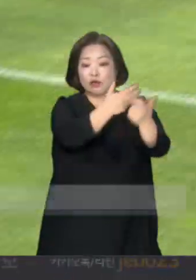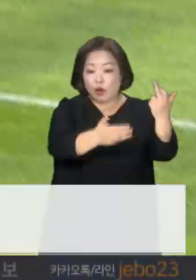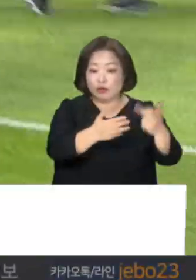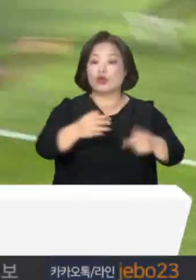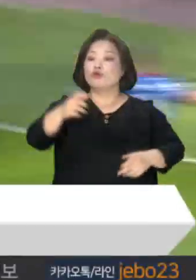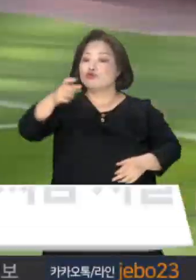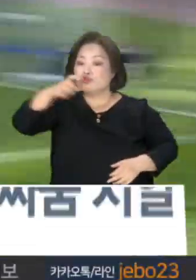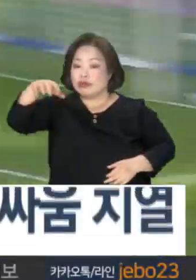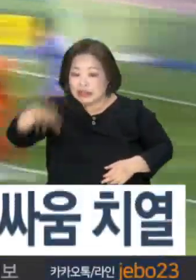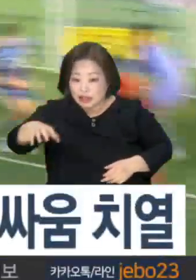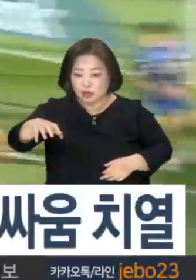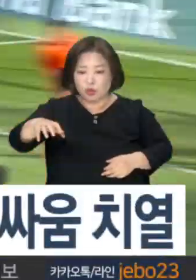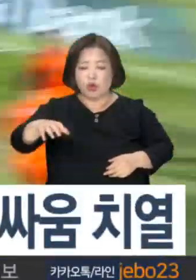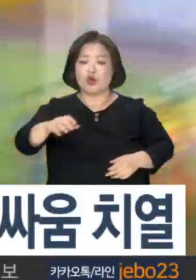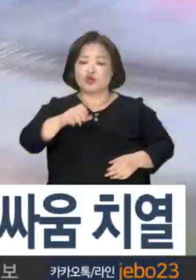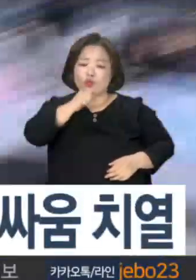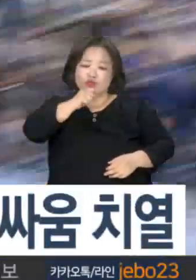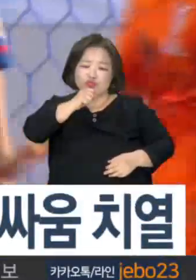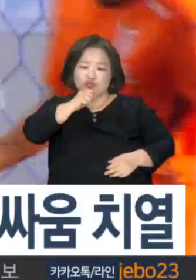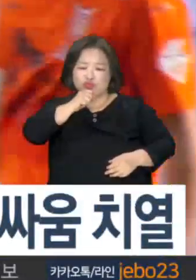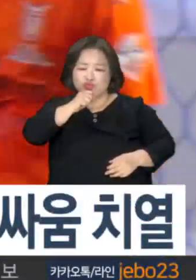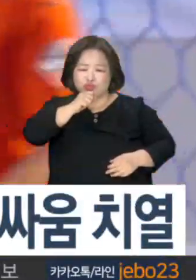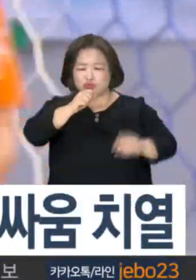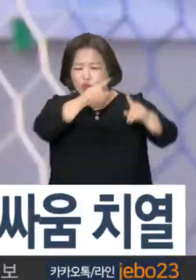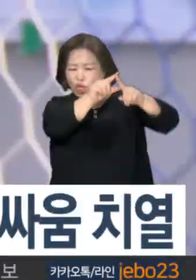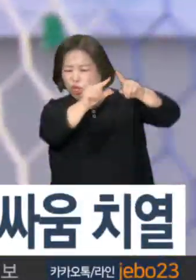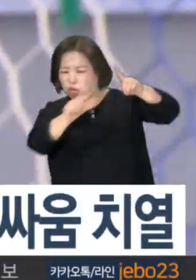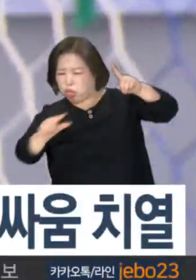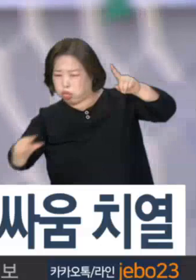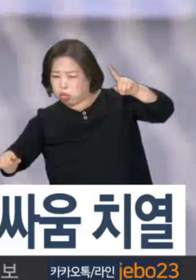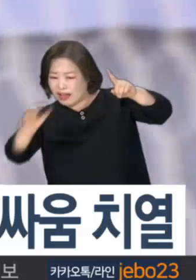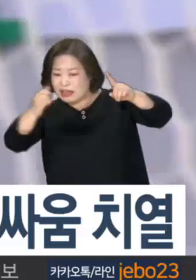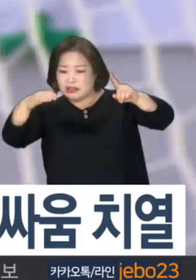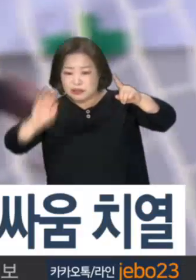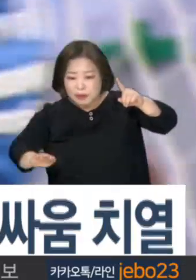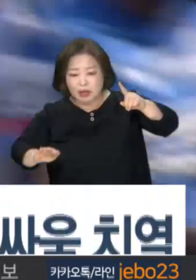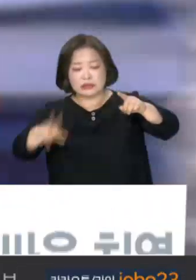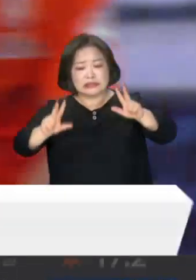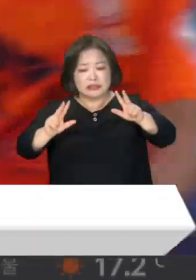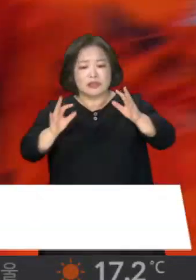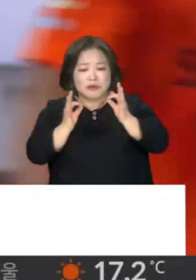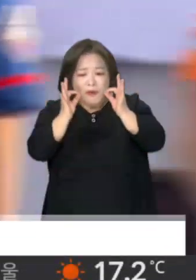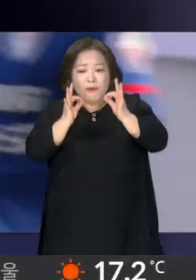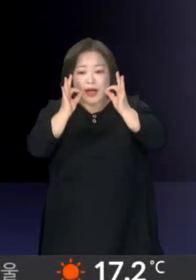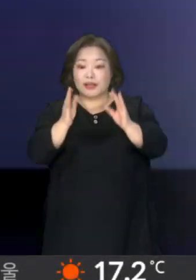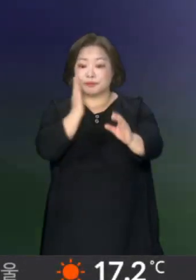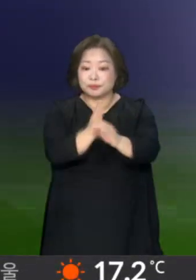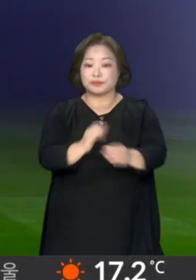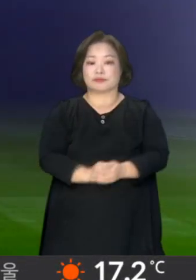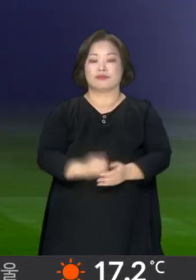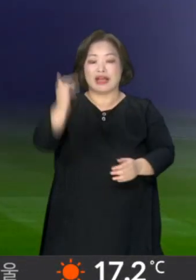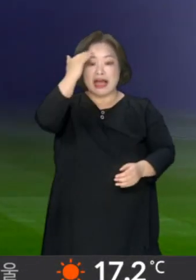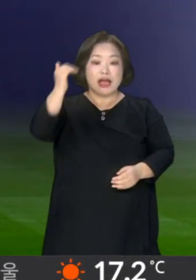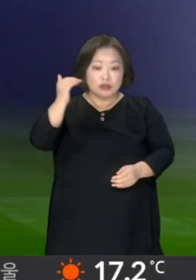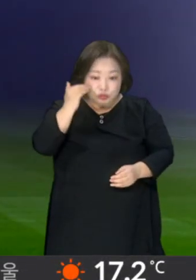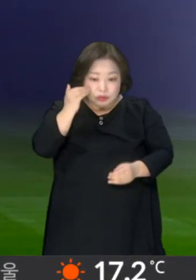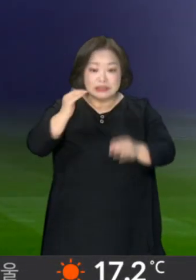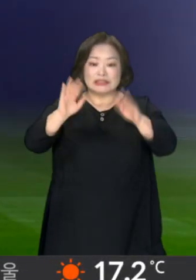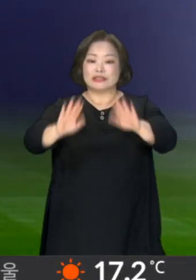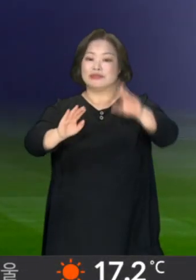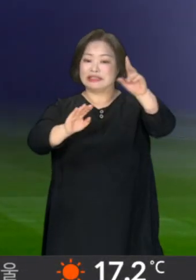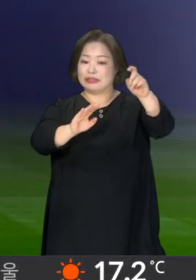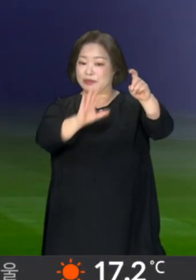모두 강등권이지만 리그 테이블 가장 밑단에 위치한다면 얘기가 달라지기 때문입니다. K리그 1 11위